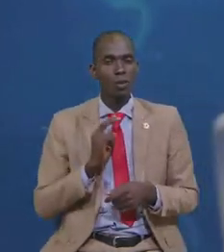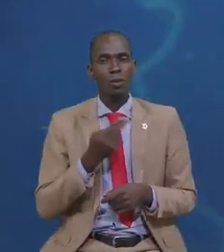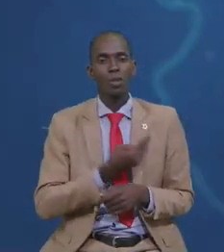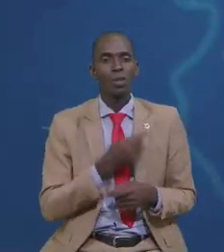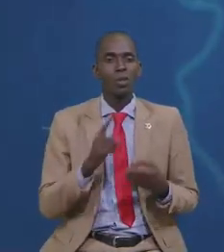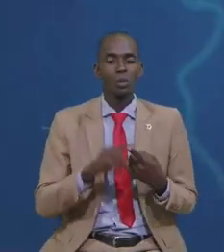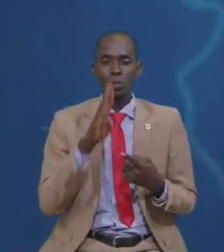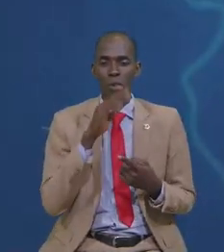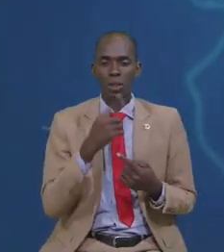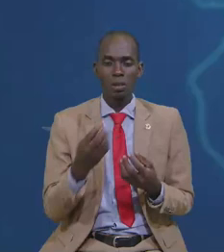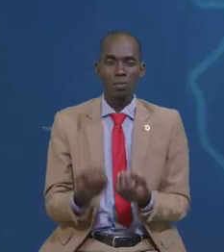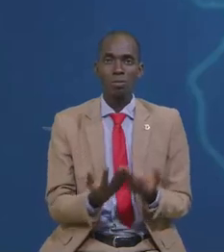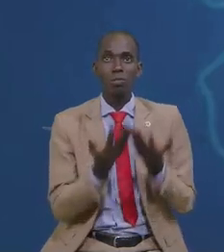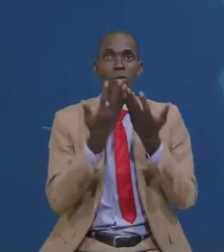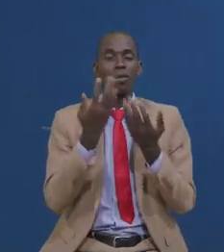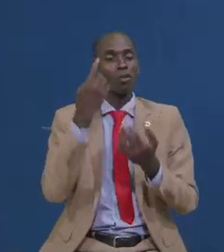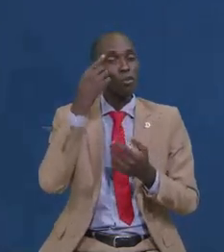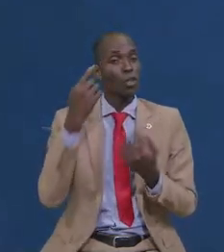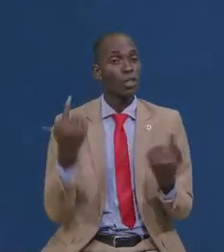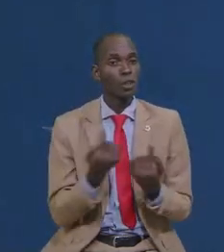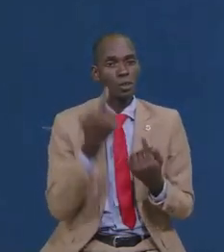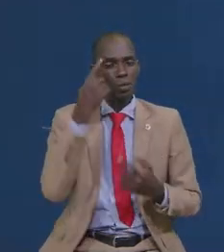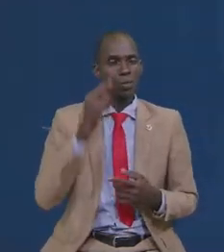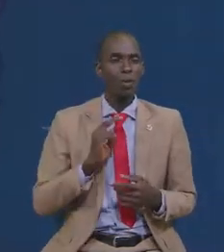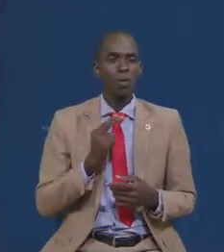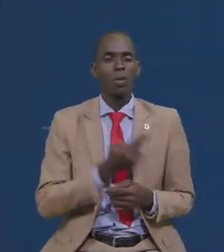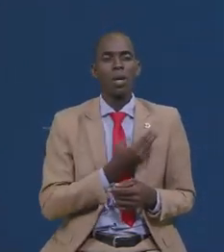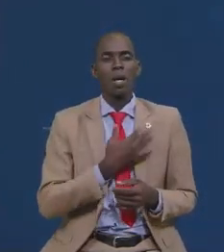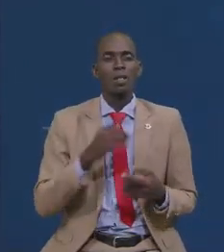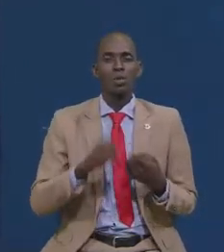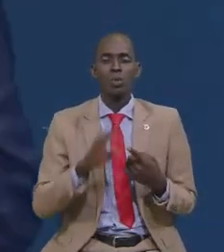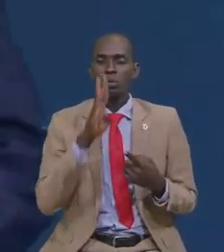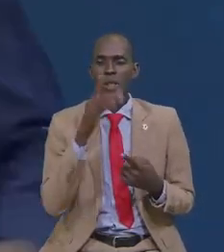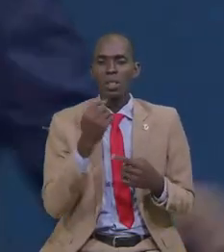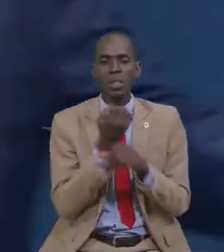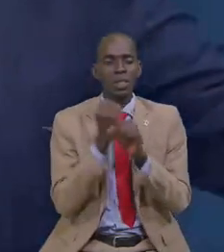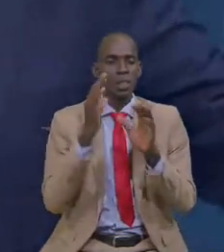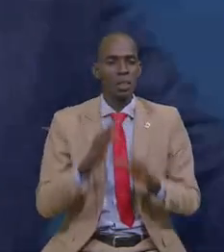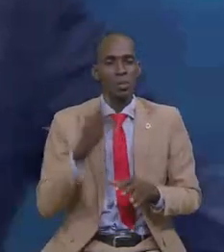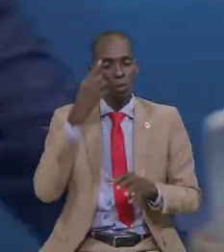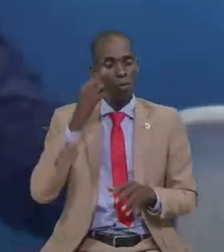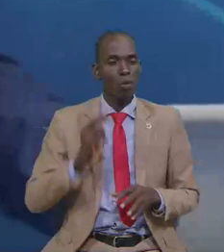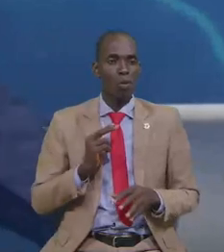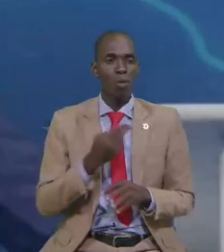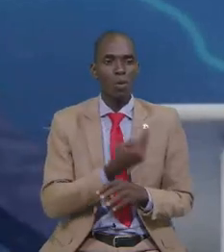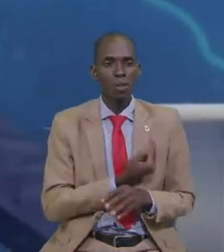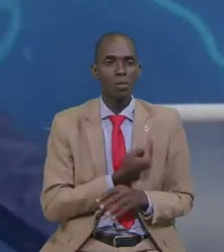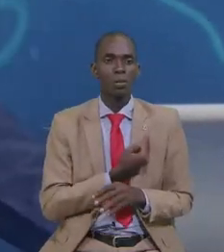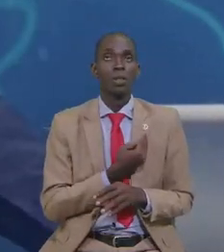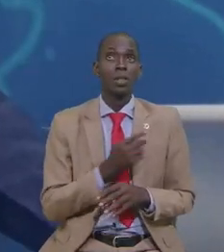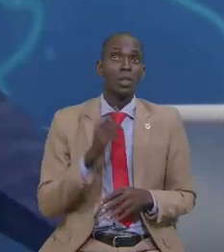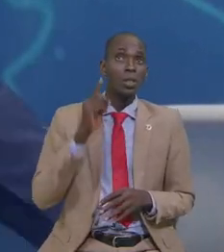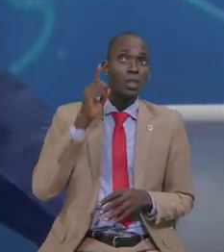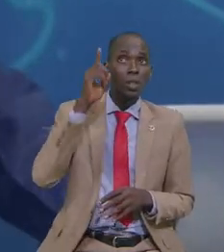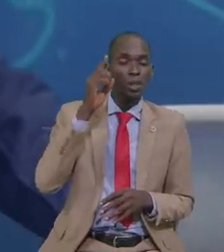nous, substitut pour nous, d'être le sacrifice pour le péché pour nous, d'être le sauveur pour